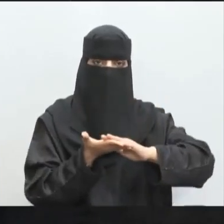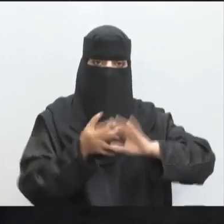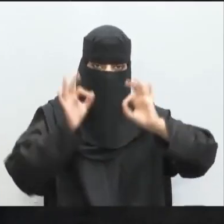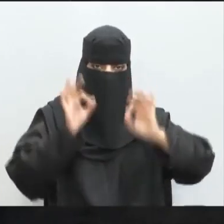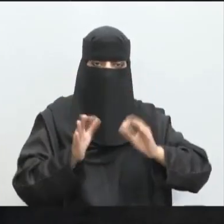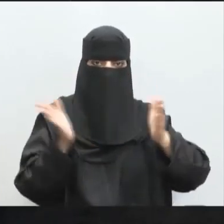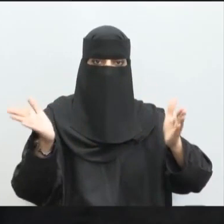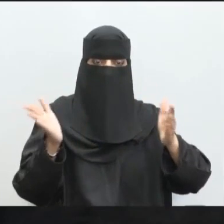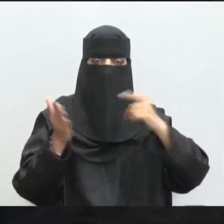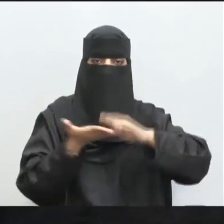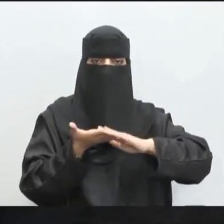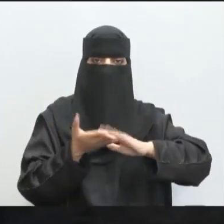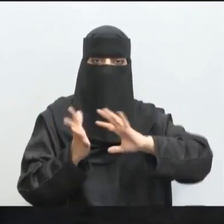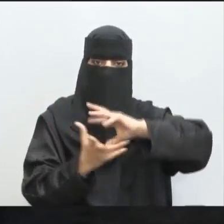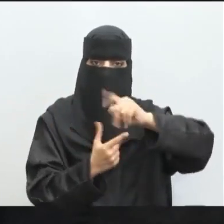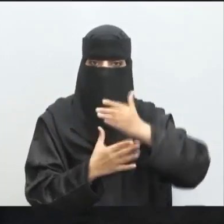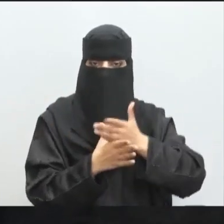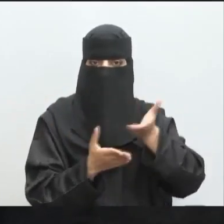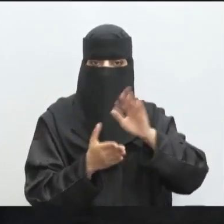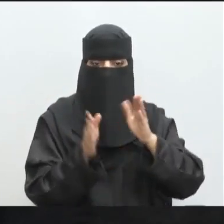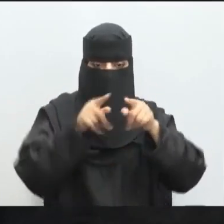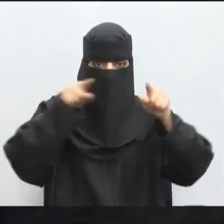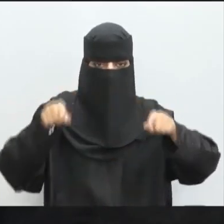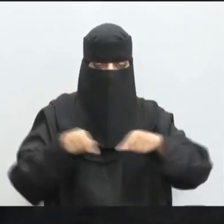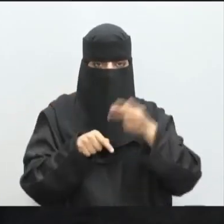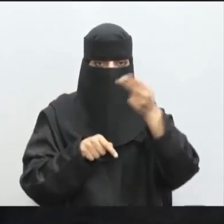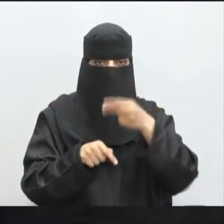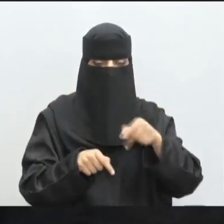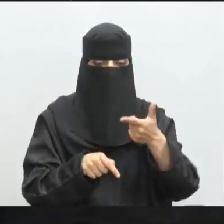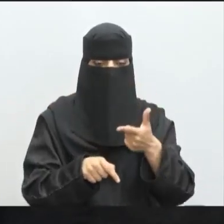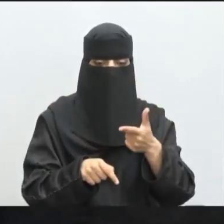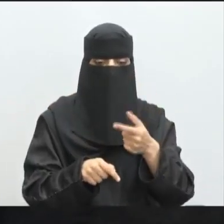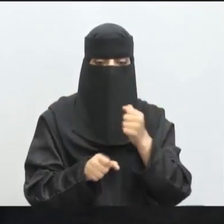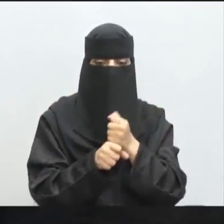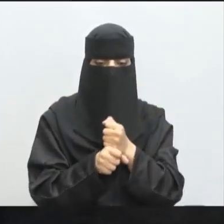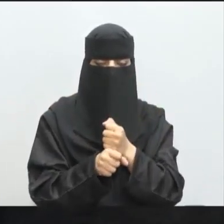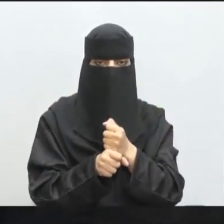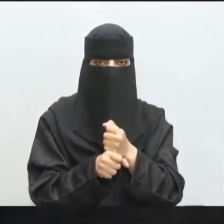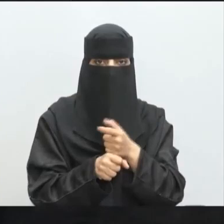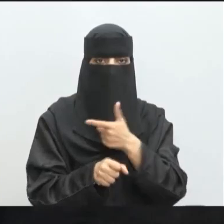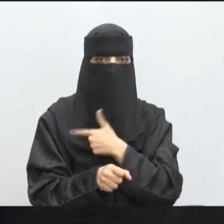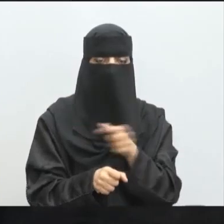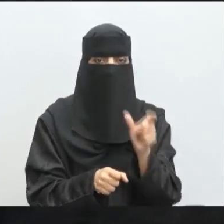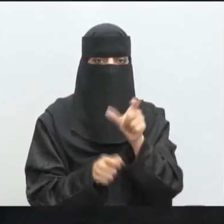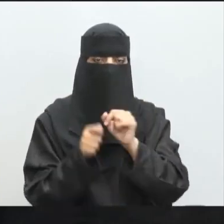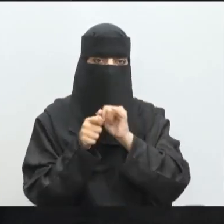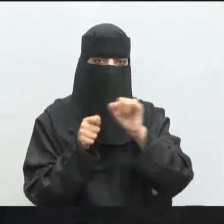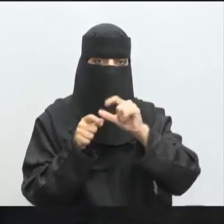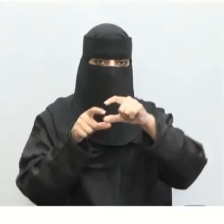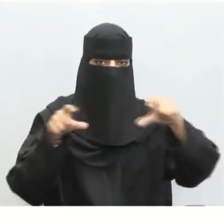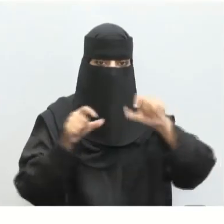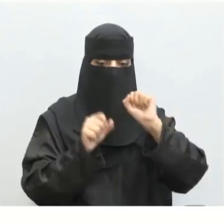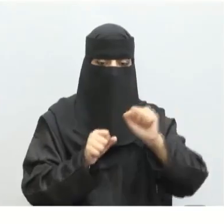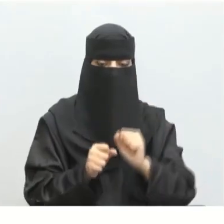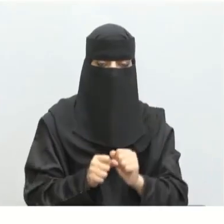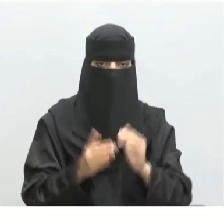معينه او جزء من سطح الارض على سطح الخريطه من خلال استخدام مقياس الخريطه